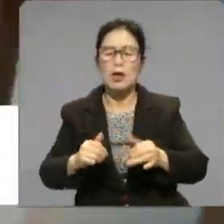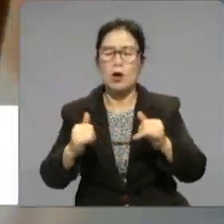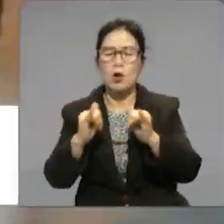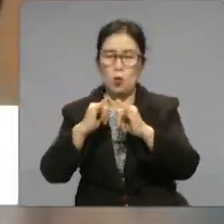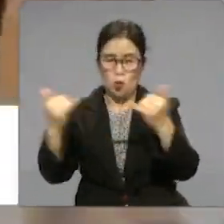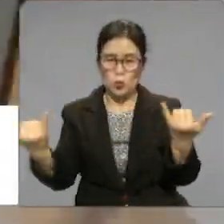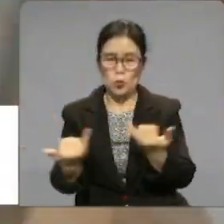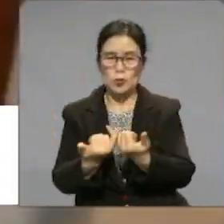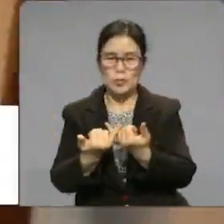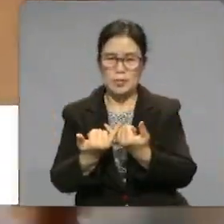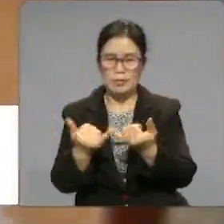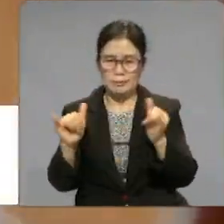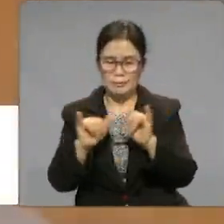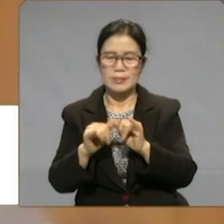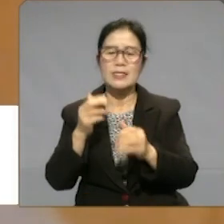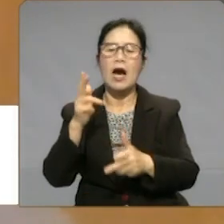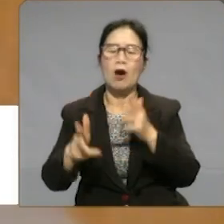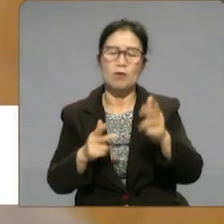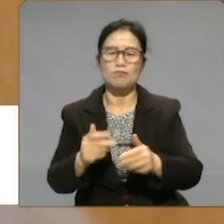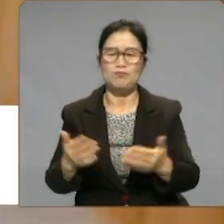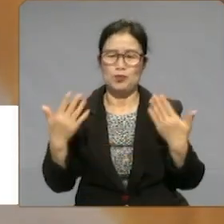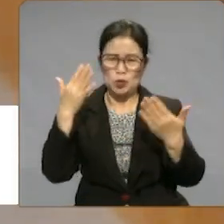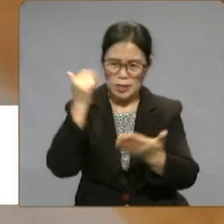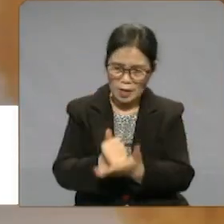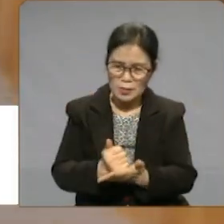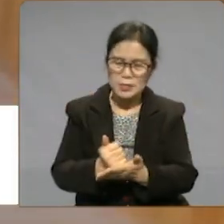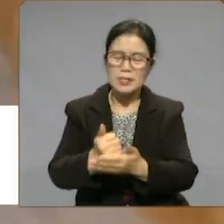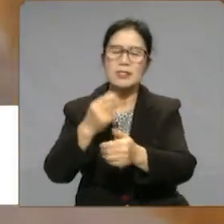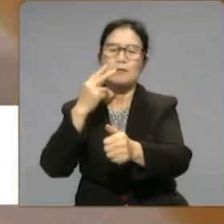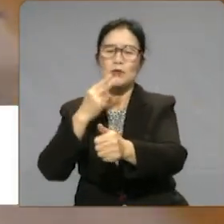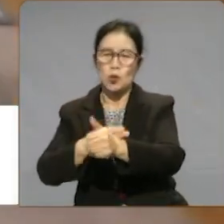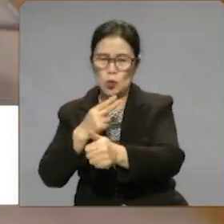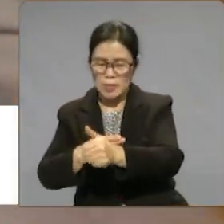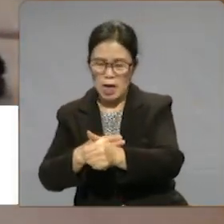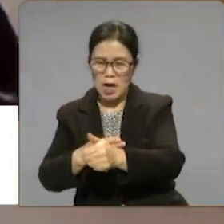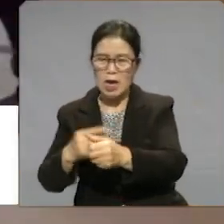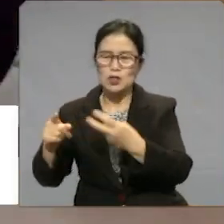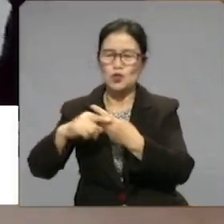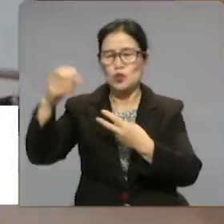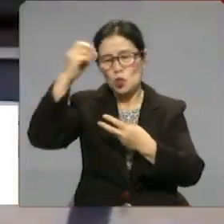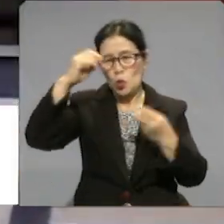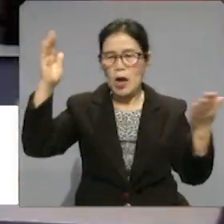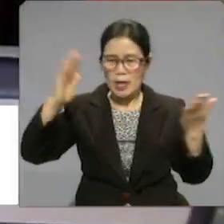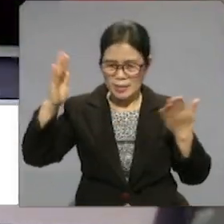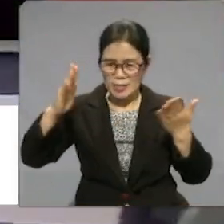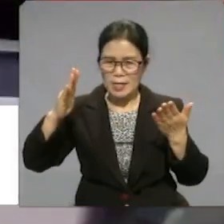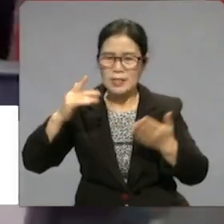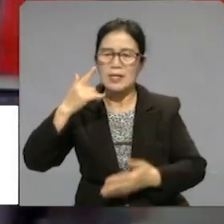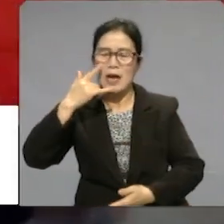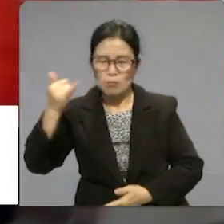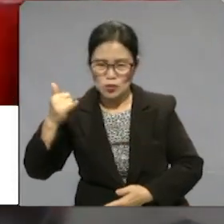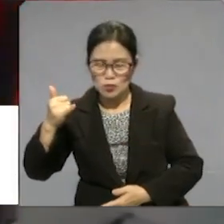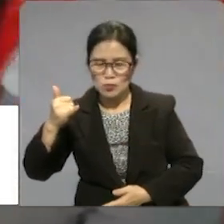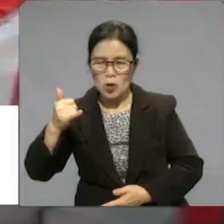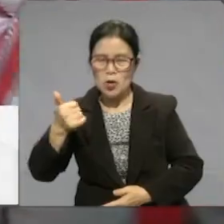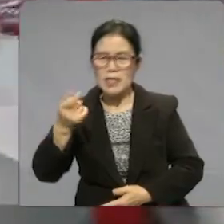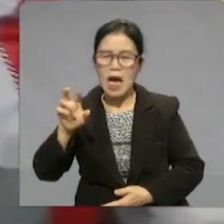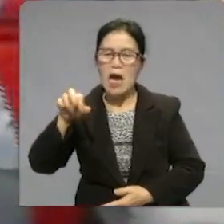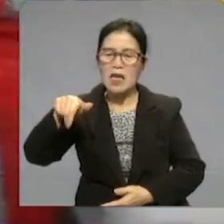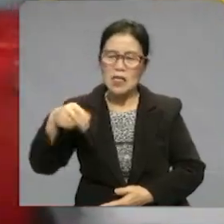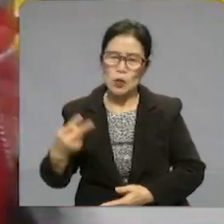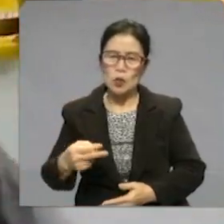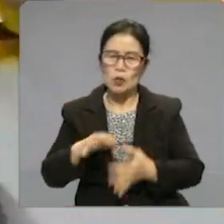사업의 일환인데요. 교장 선생님과 교사를 비롯해 중고등학교 학생과 학부모, 교동 향교